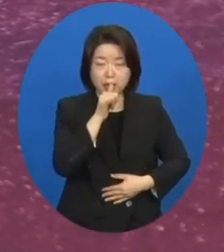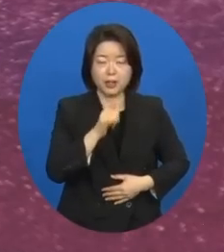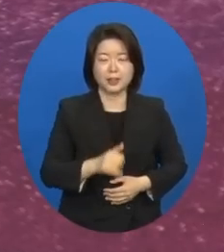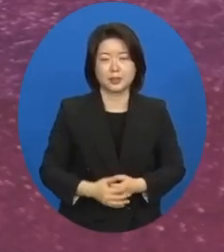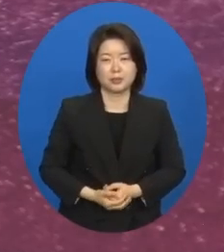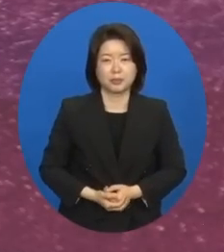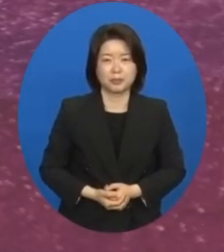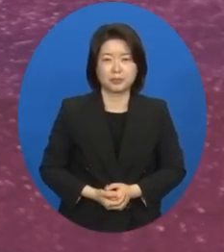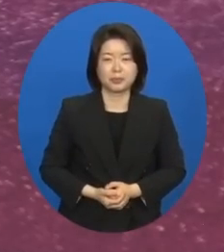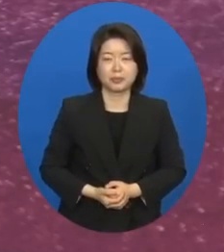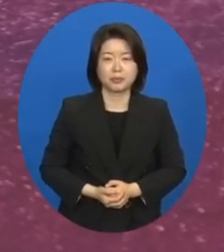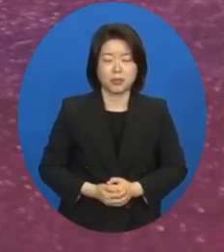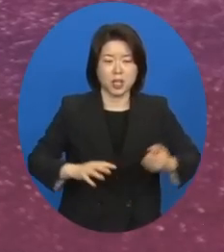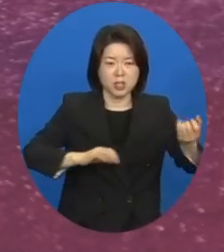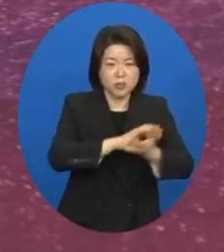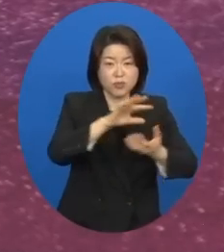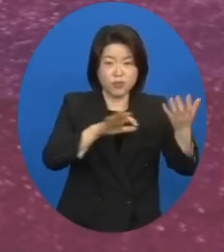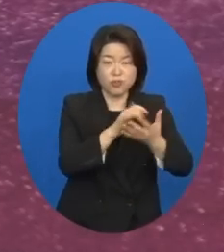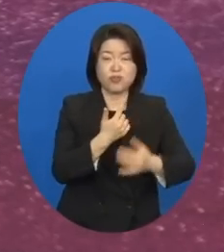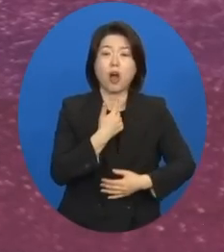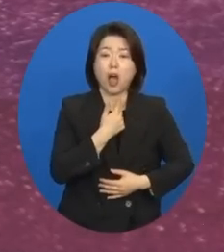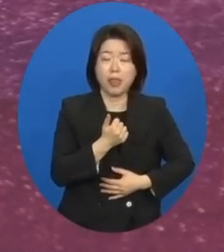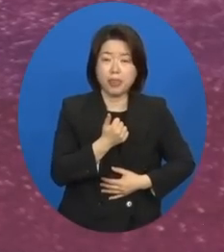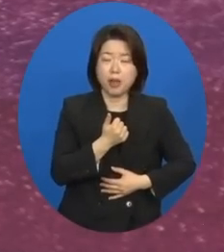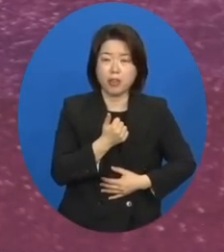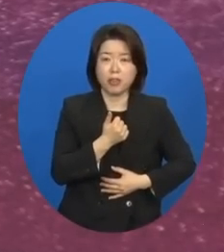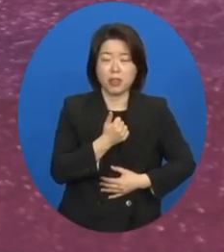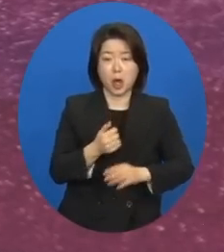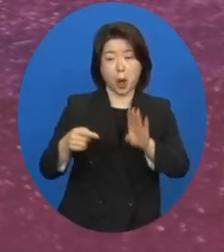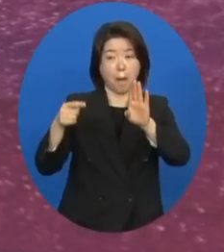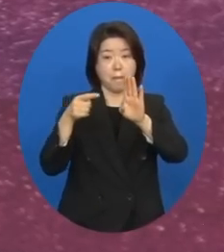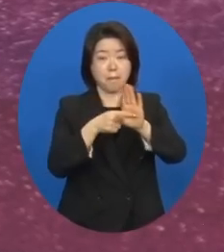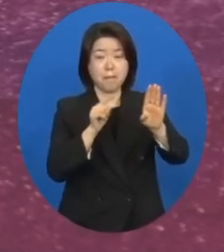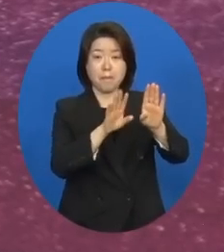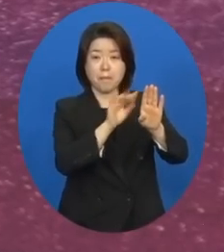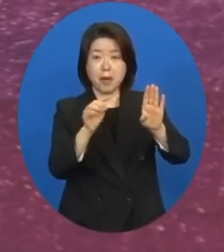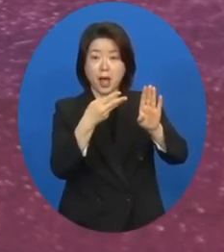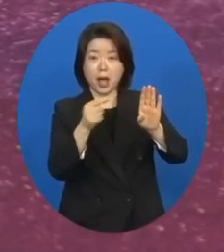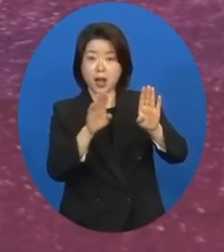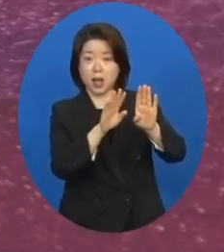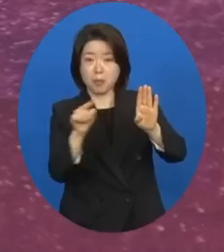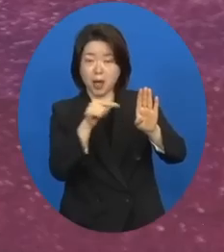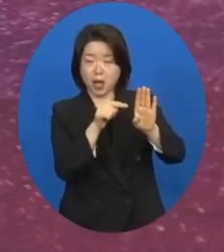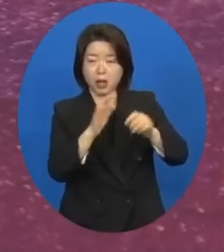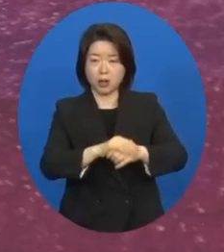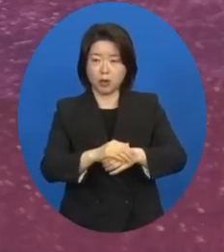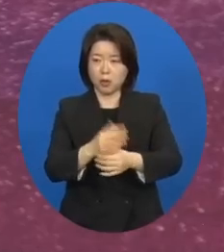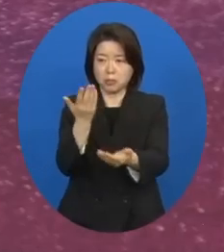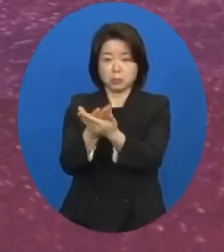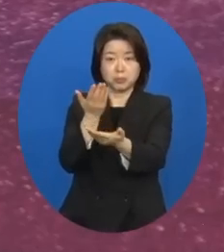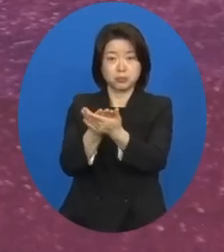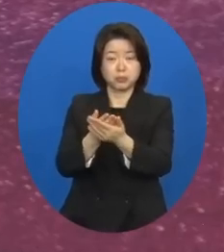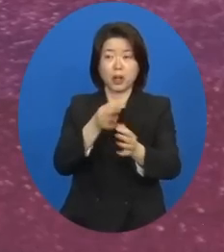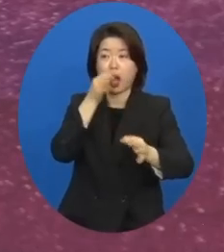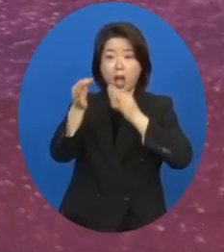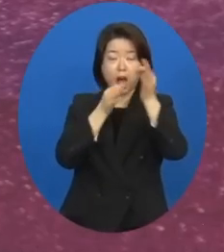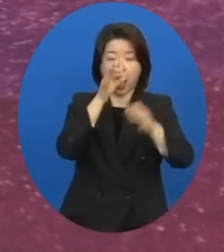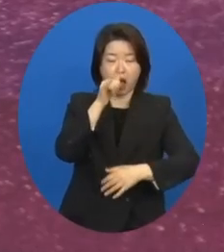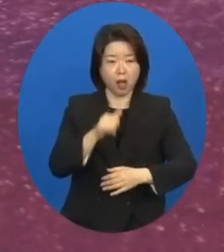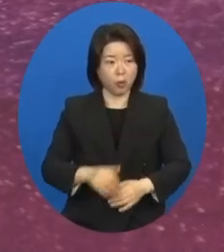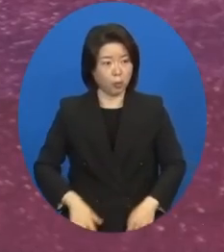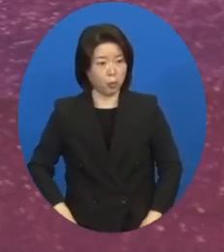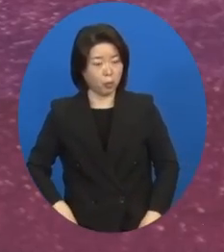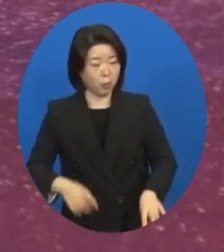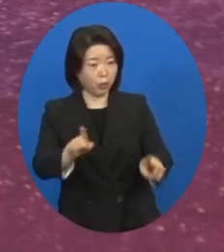됩니다. 밀란을 일으켰던 이 폭도 이 바라바를 오히려 풀어달라고 소리치는 것입니다. 빌라도가 이해가